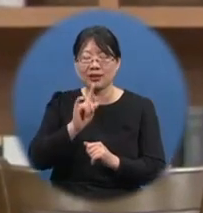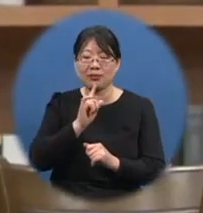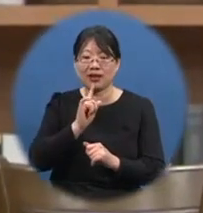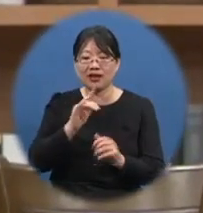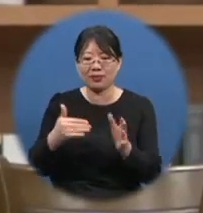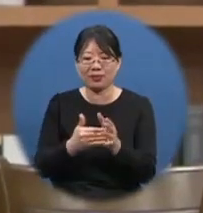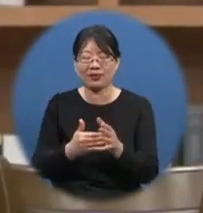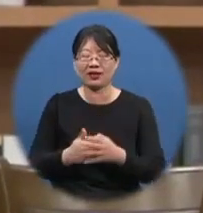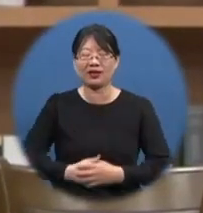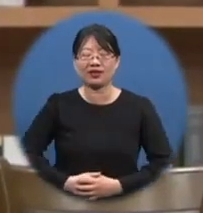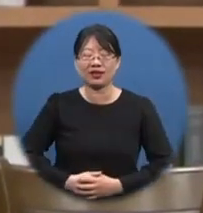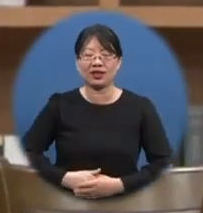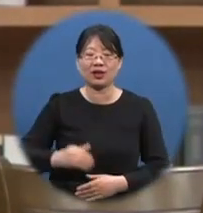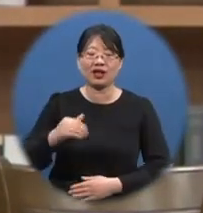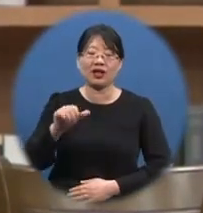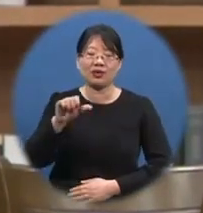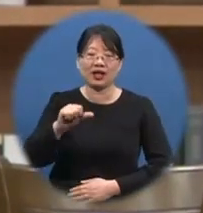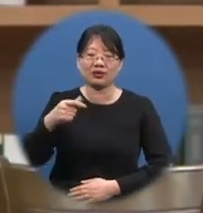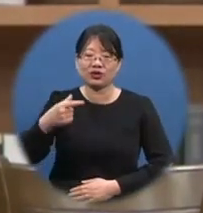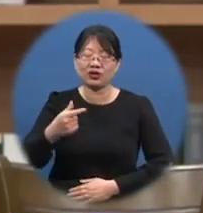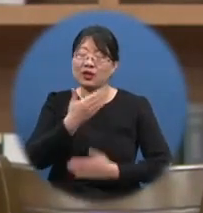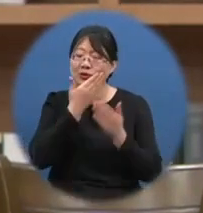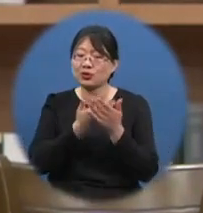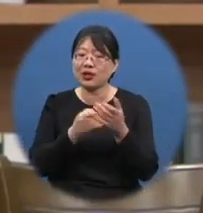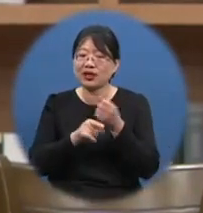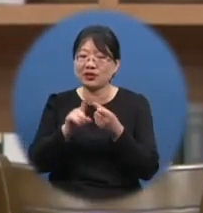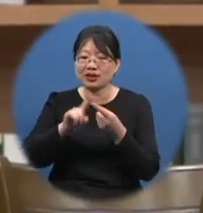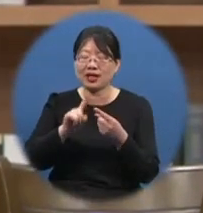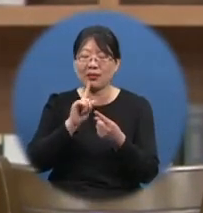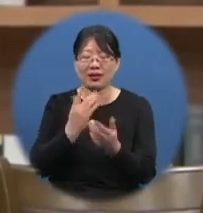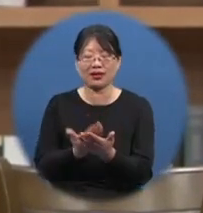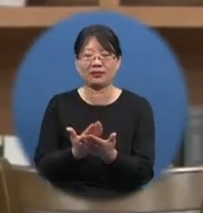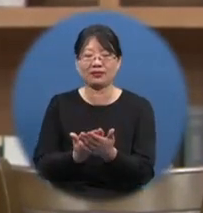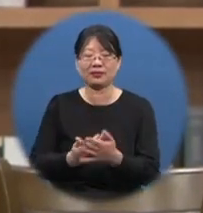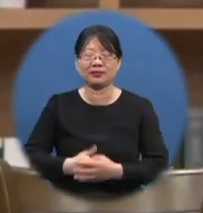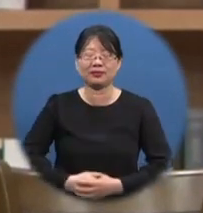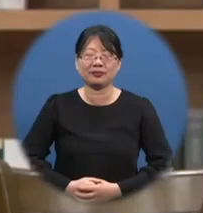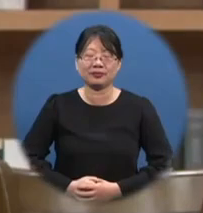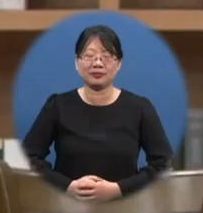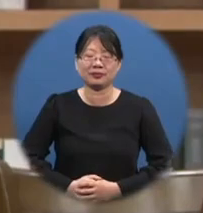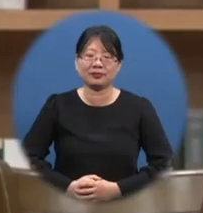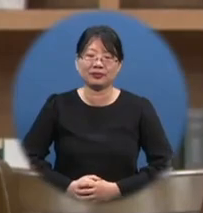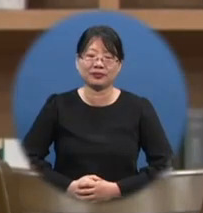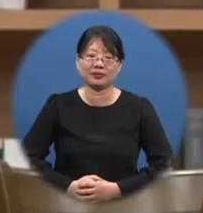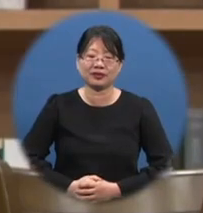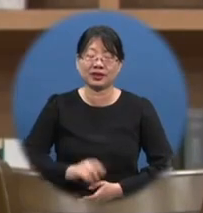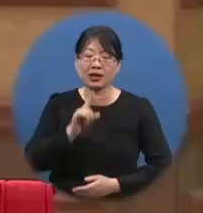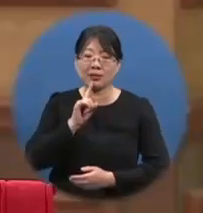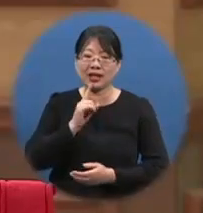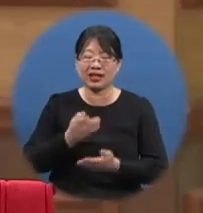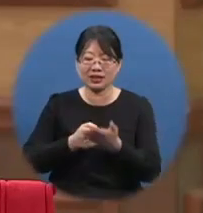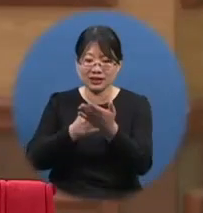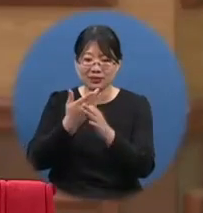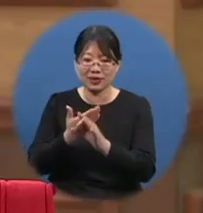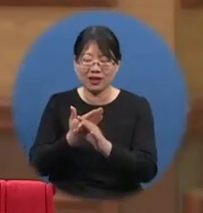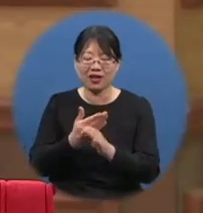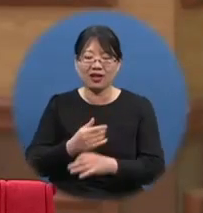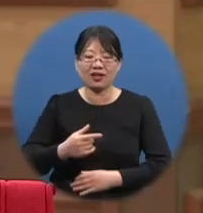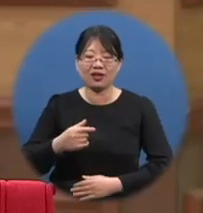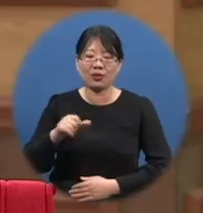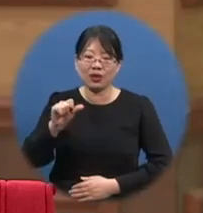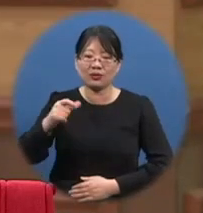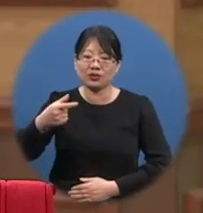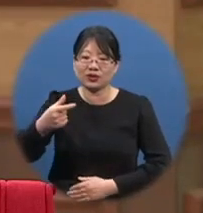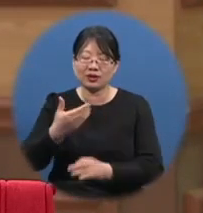나오지 않습니까? 5G가 왜 중요한 건지부터 우선 예, 우선 그 말씀드리면은